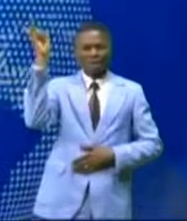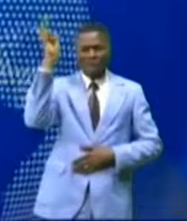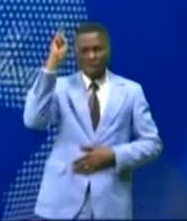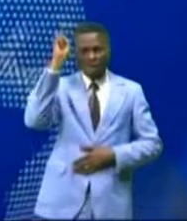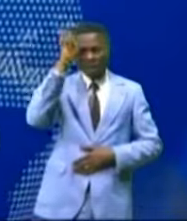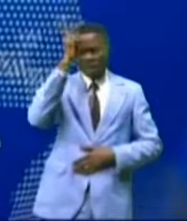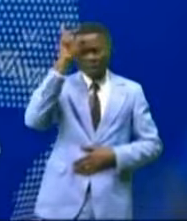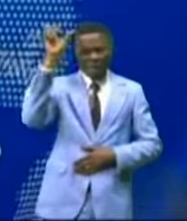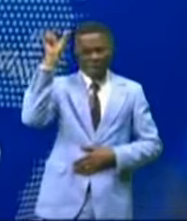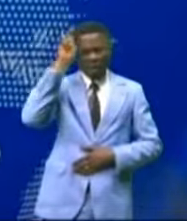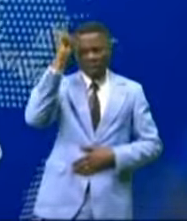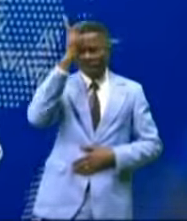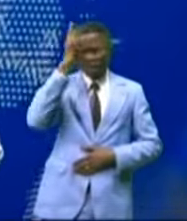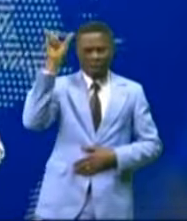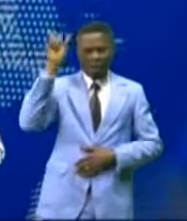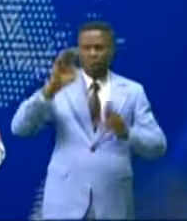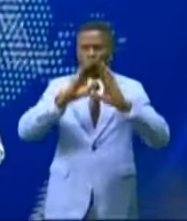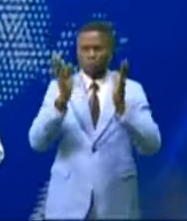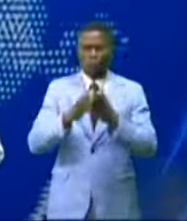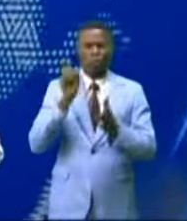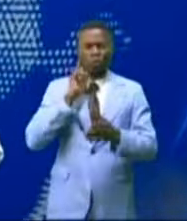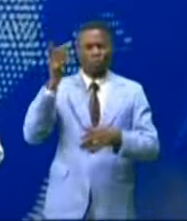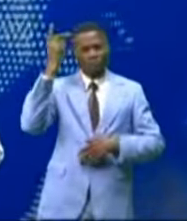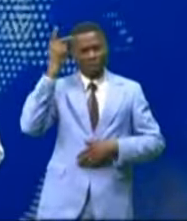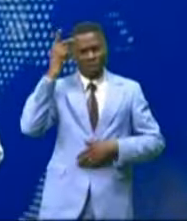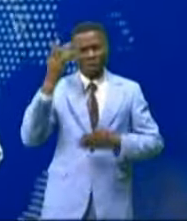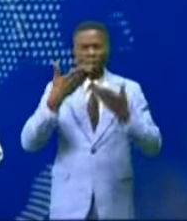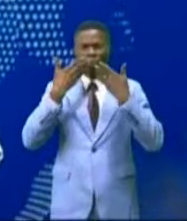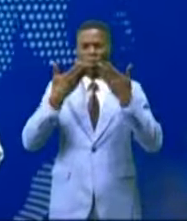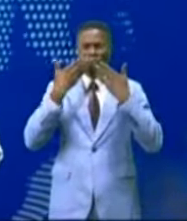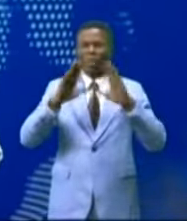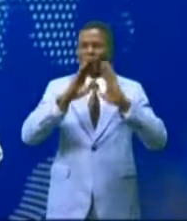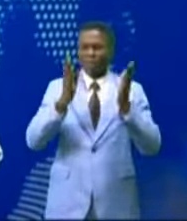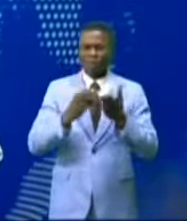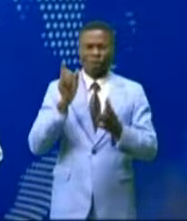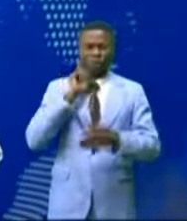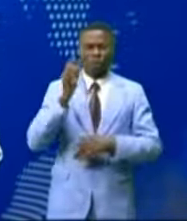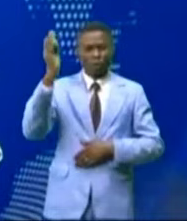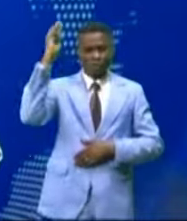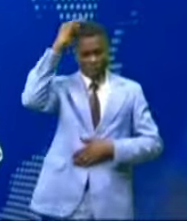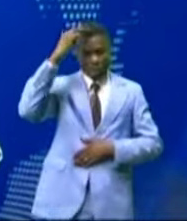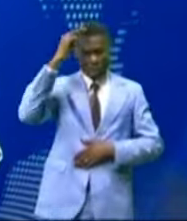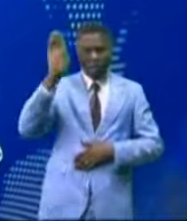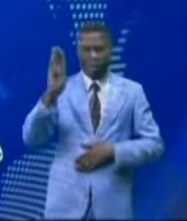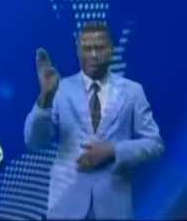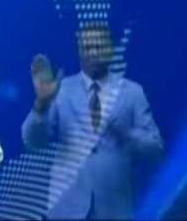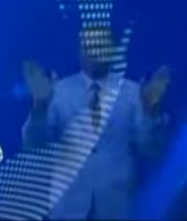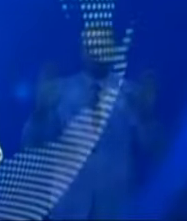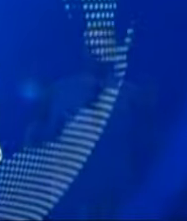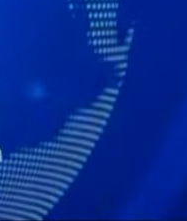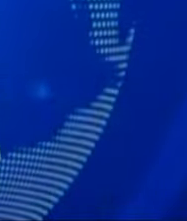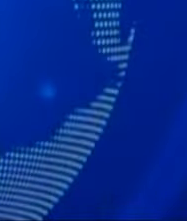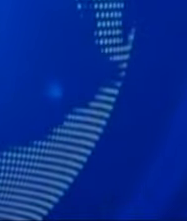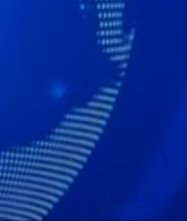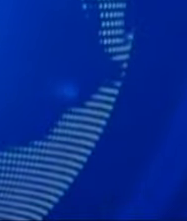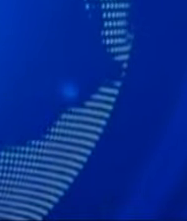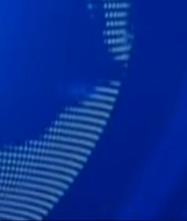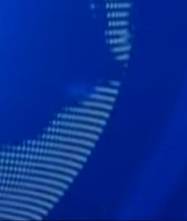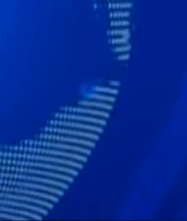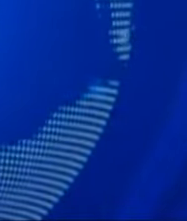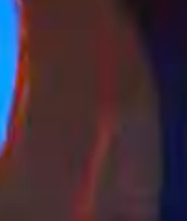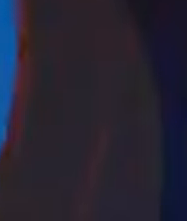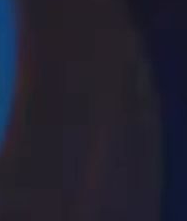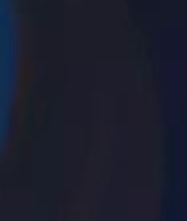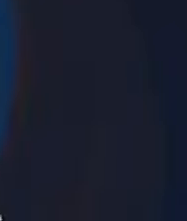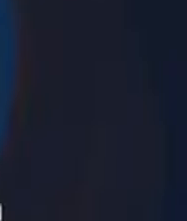qui ont concouru à sa rédactionend la à 20h pour la suite de l'actualité